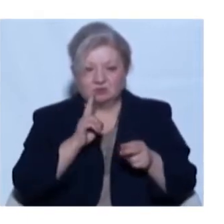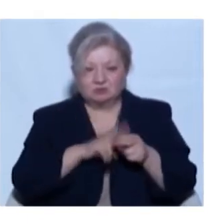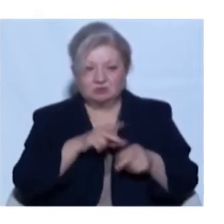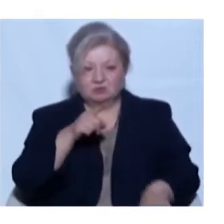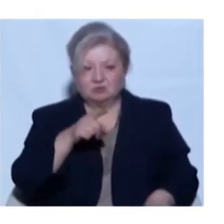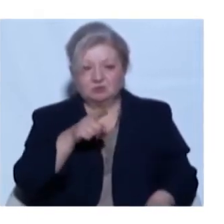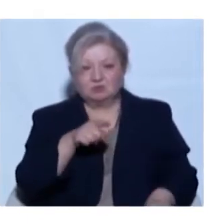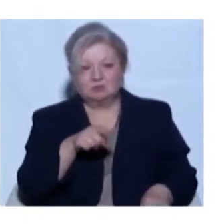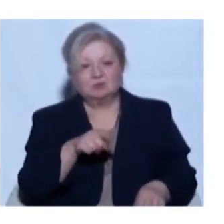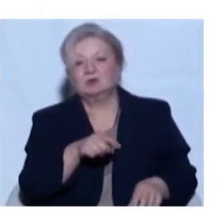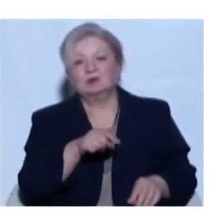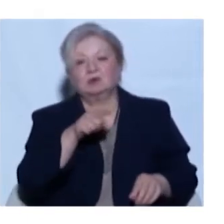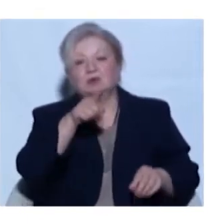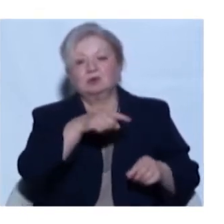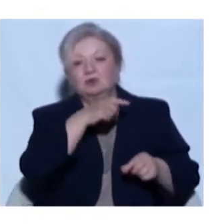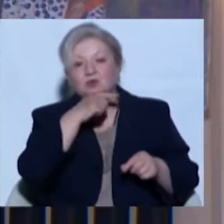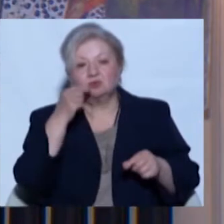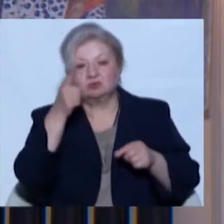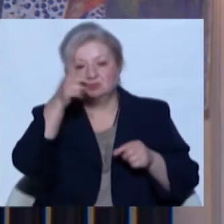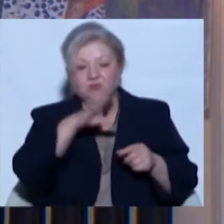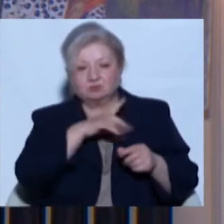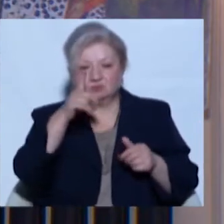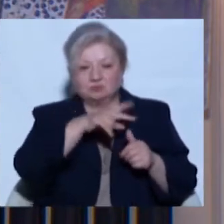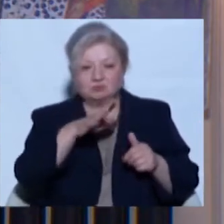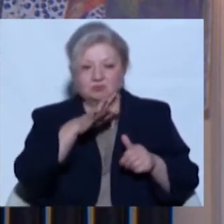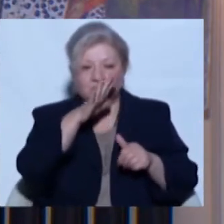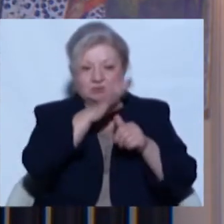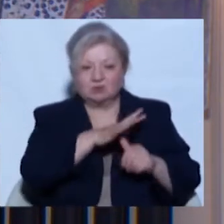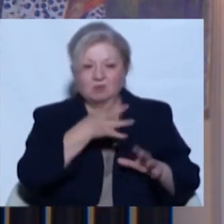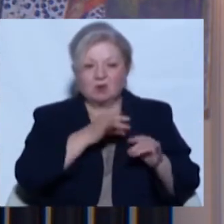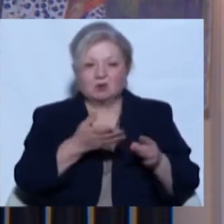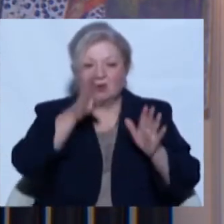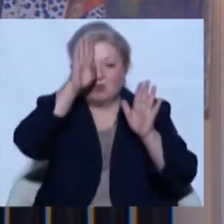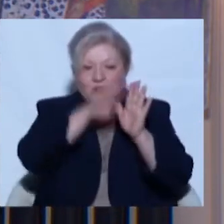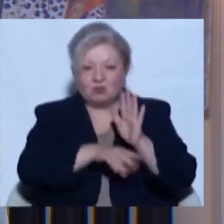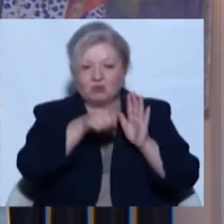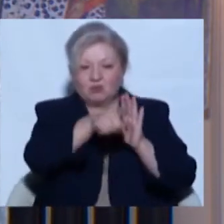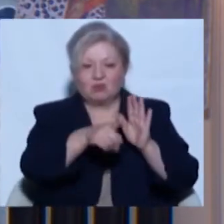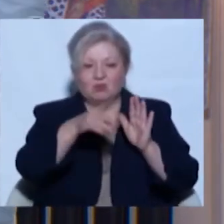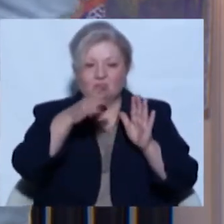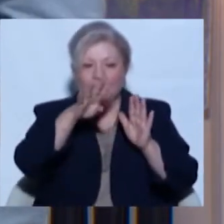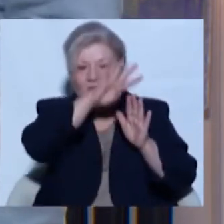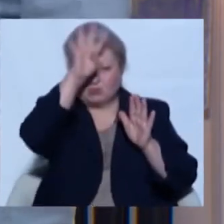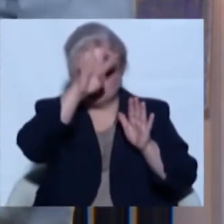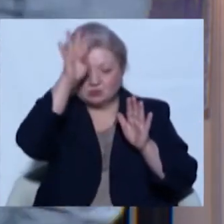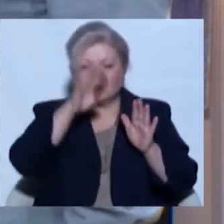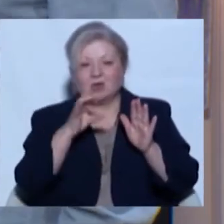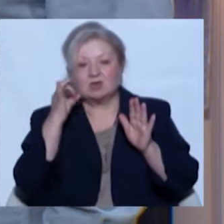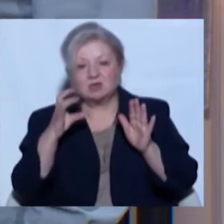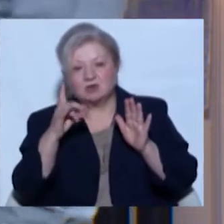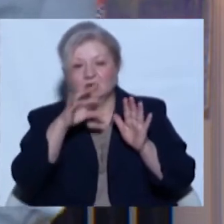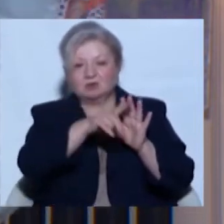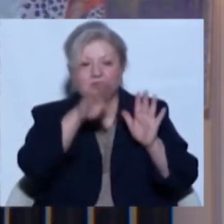და რუსეთის გავლენის ქვეშ აღმოჩნდა, მაგრამ გაუუარესა ოსმალეთთან და ირანთან მდგომარეობა